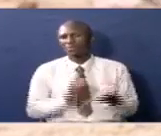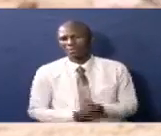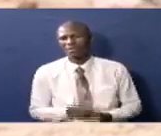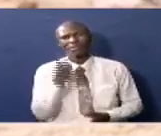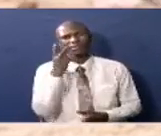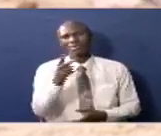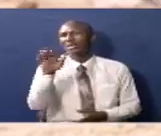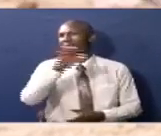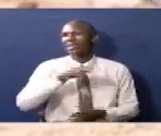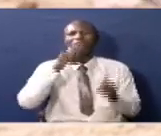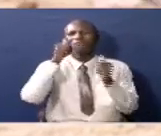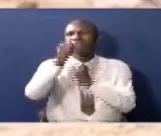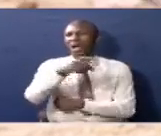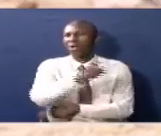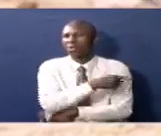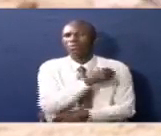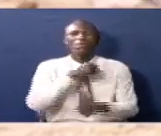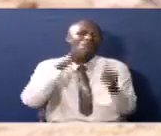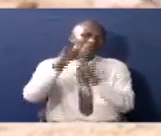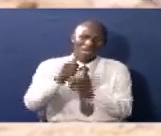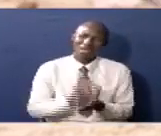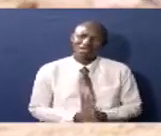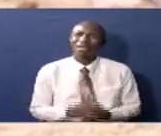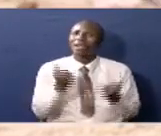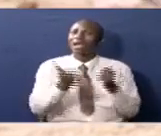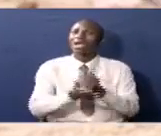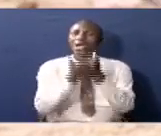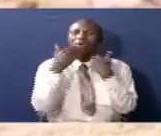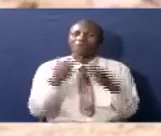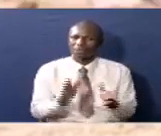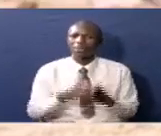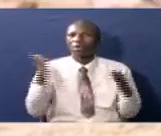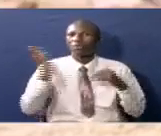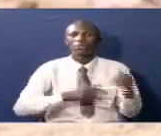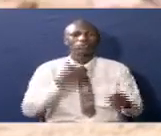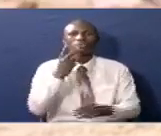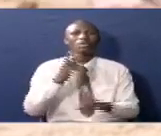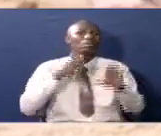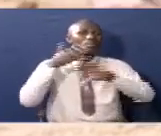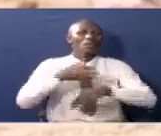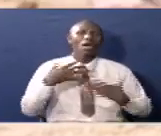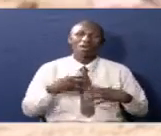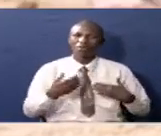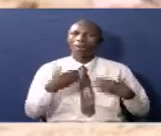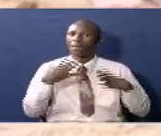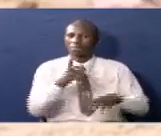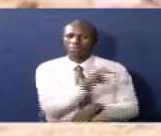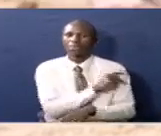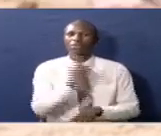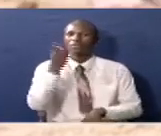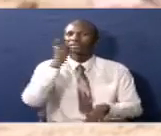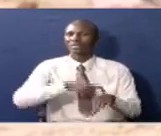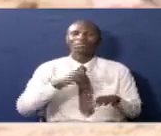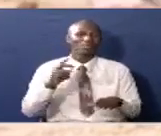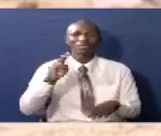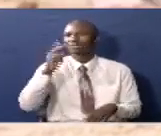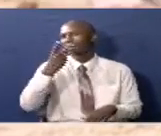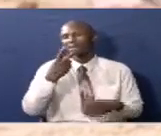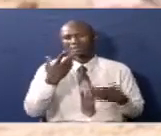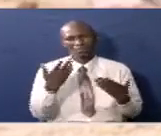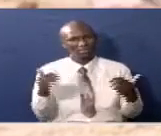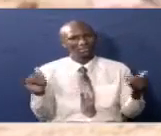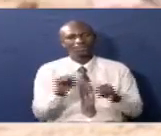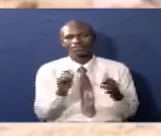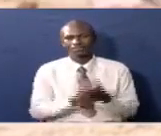mwala kwikuwa sawa munyu kwikuwa sawa na ni mateze kandu saiti ya maana heli alama natonywe sabali ambe na alama atonywe sabali